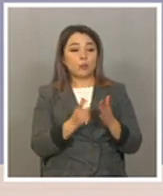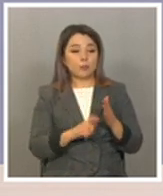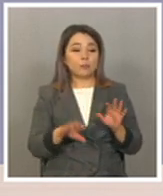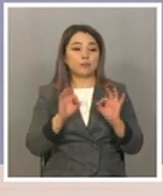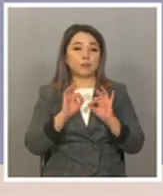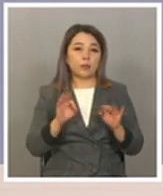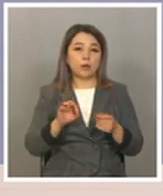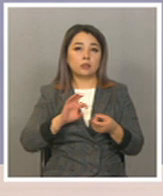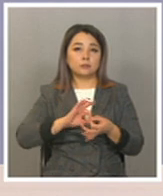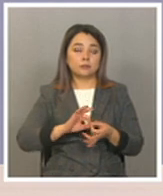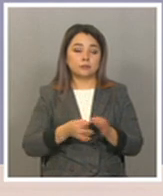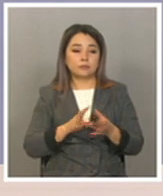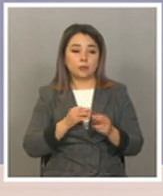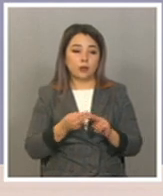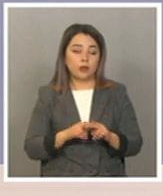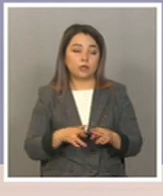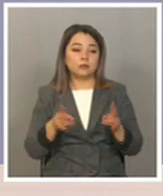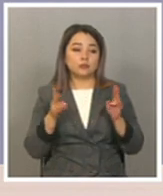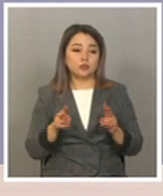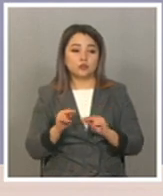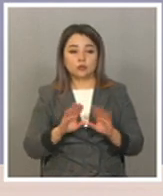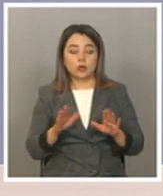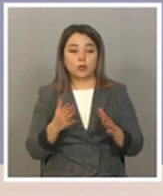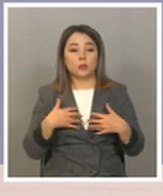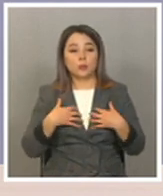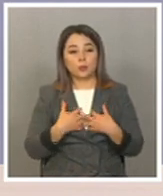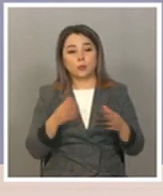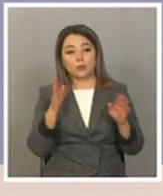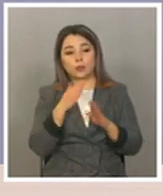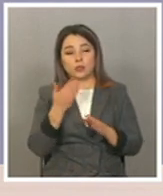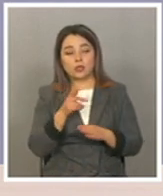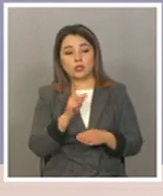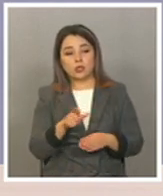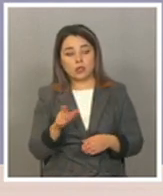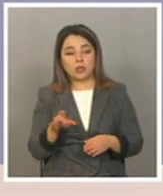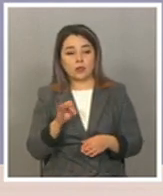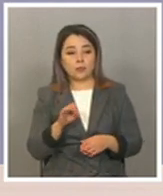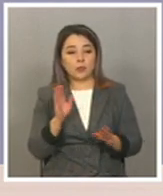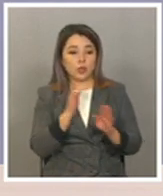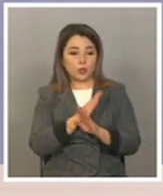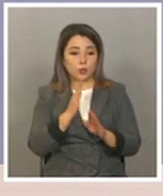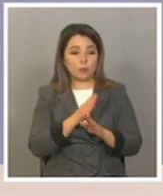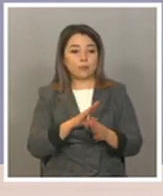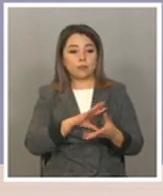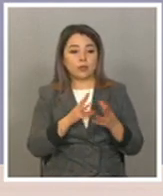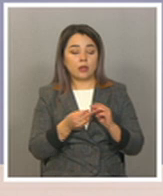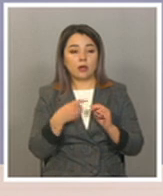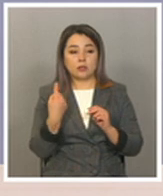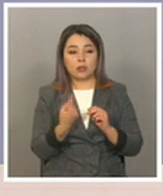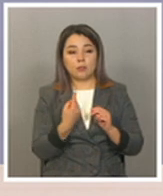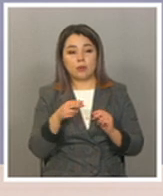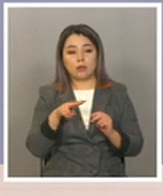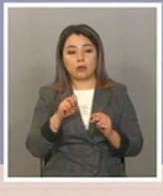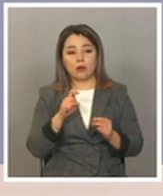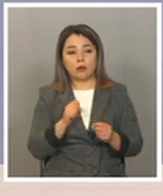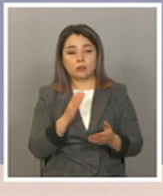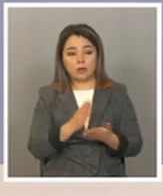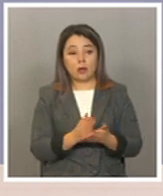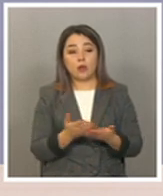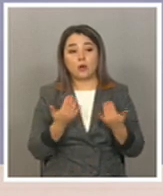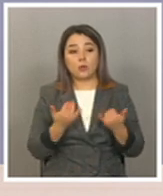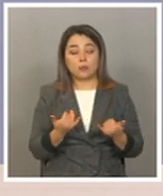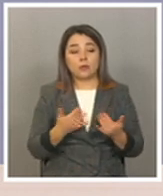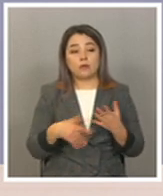сложной трагической судьбе человека и природы. Все мы на одной плахе. Ребята,